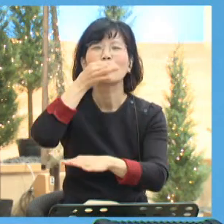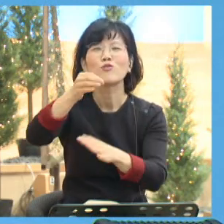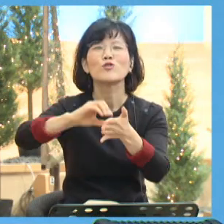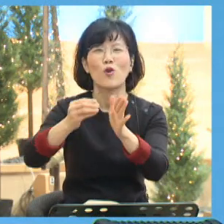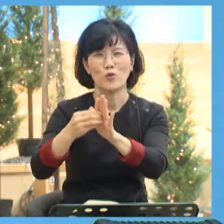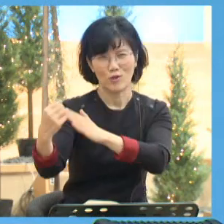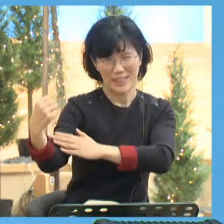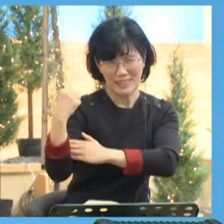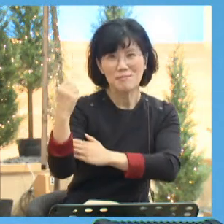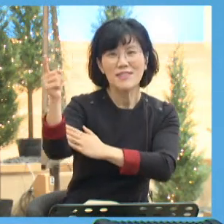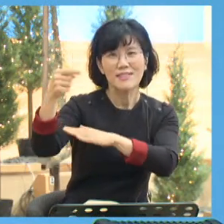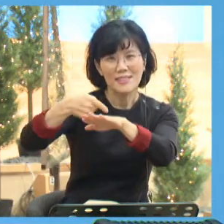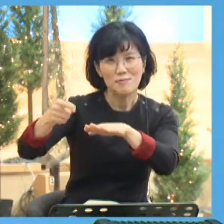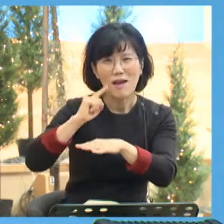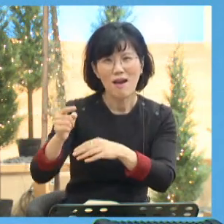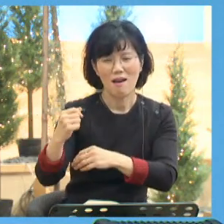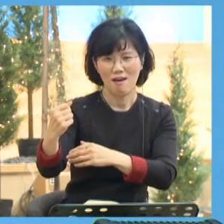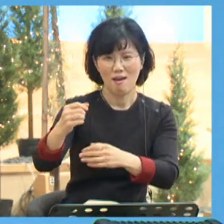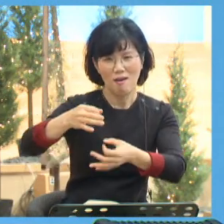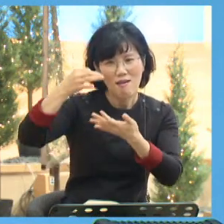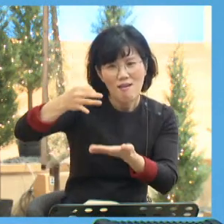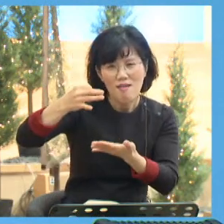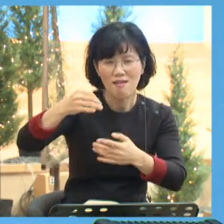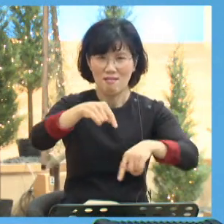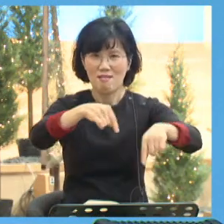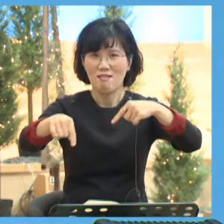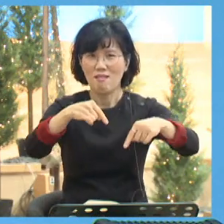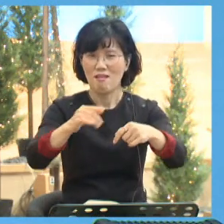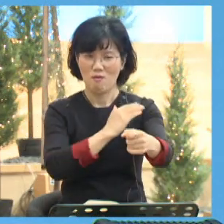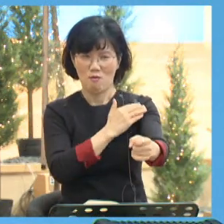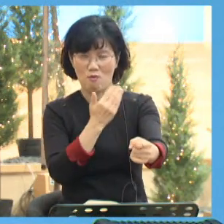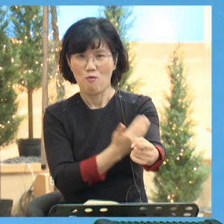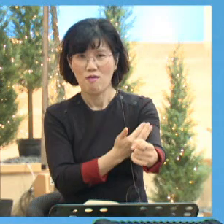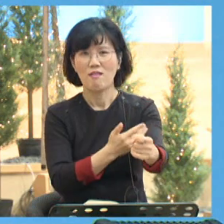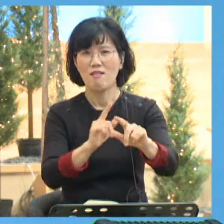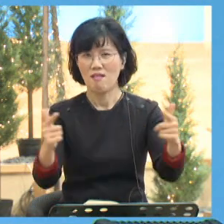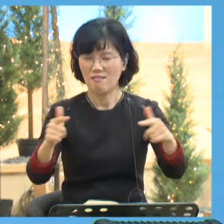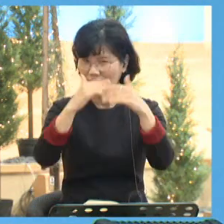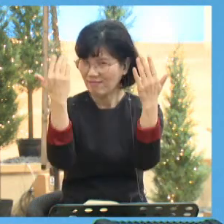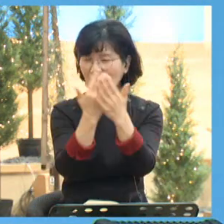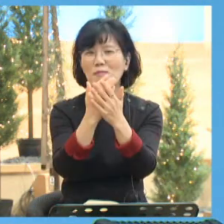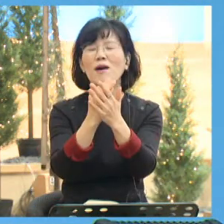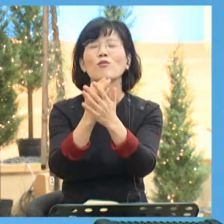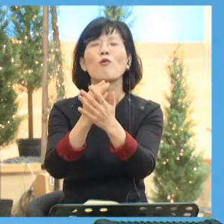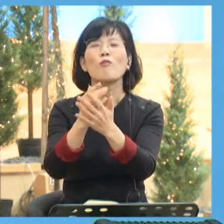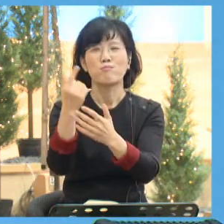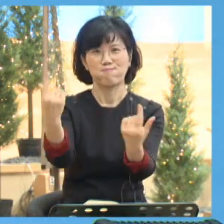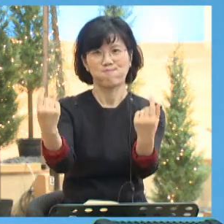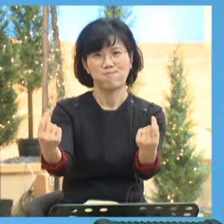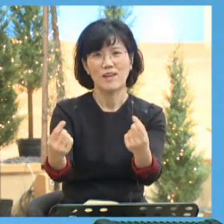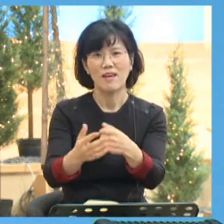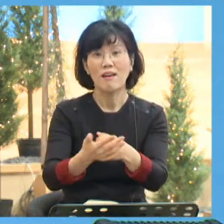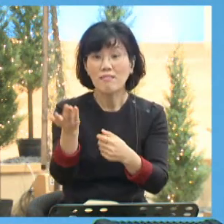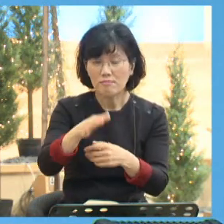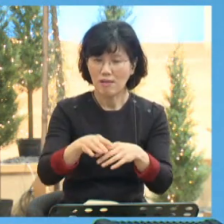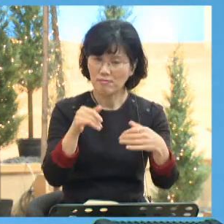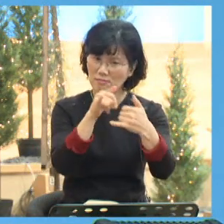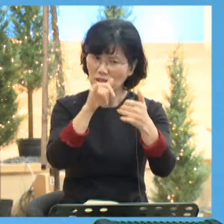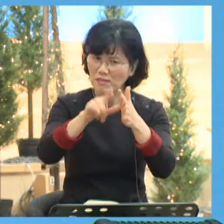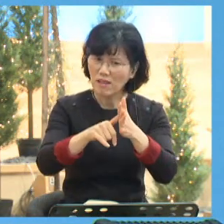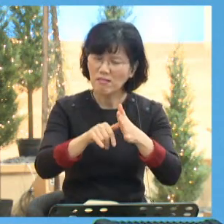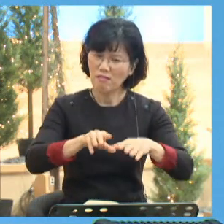였어요 재력으로 모나 정치 되거나 권력으로 보나 그런데 정작 전쟁이 나면 가만있어